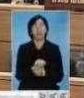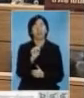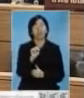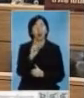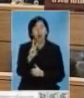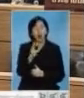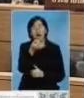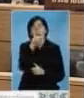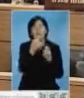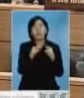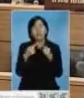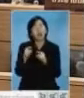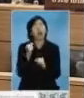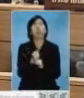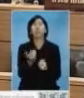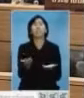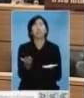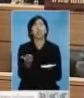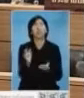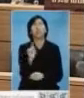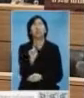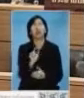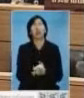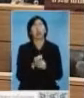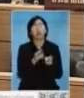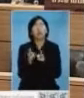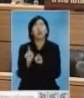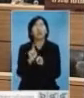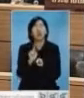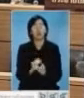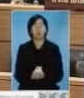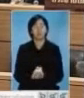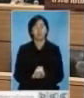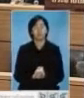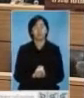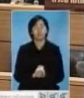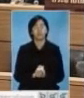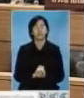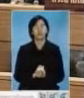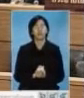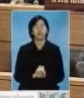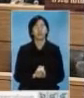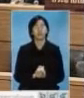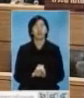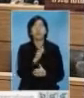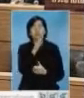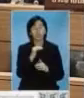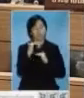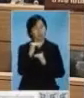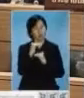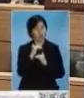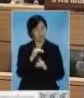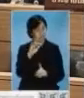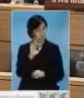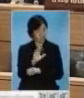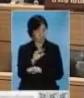หลากหลายอาชีพได้อย่างไรเอามายังไงครับ เพราะว่าเราเป็นจะไปกำกับสิทธิ์ก็ไม่ให้สมัครก็ไม่ได้